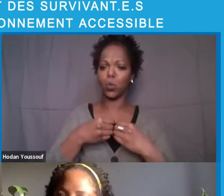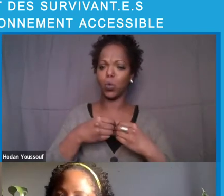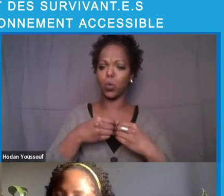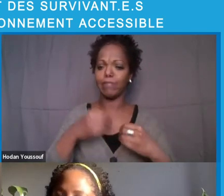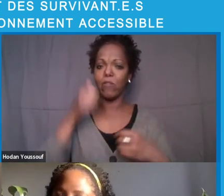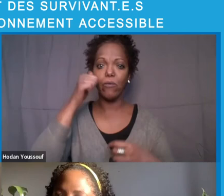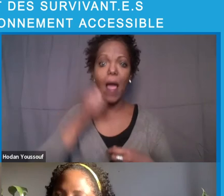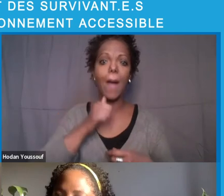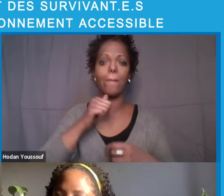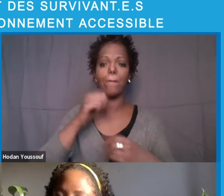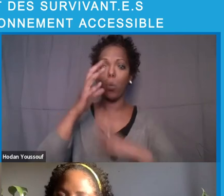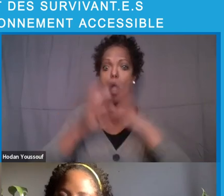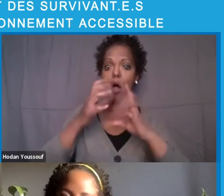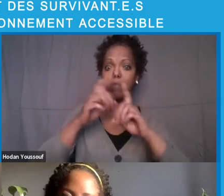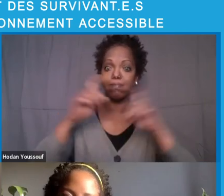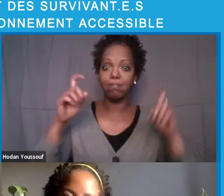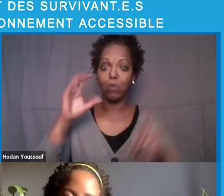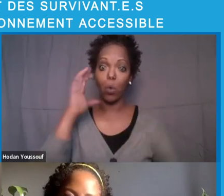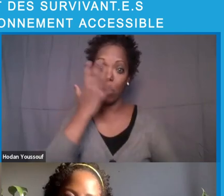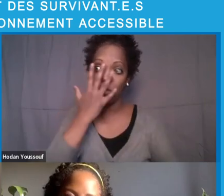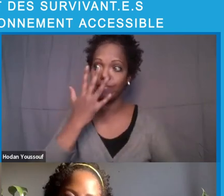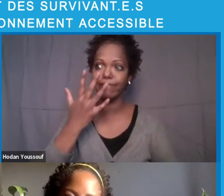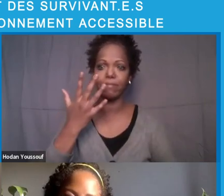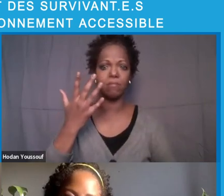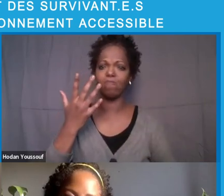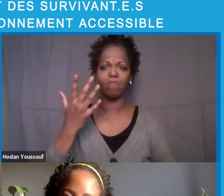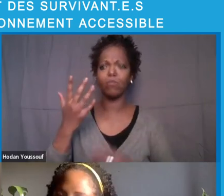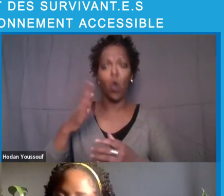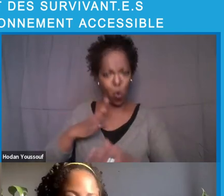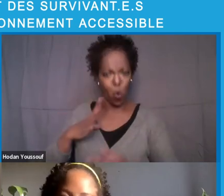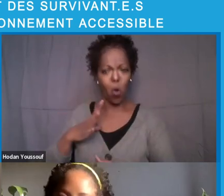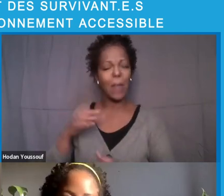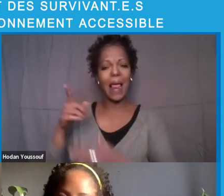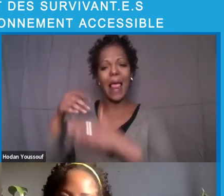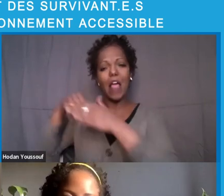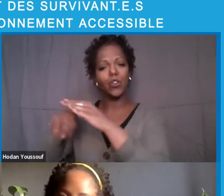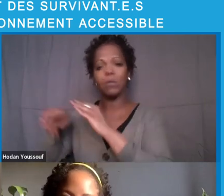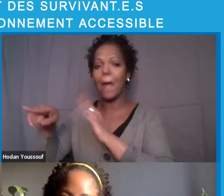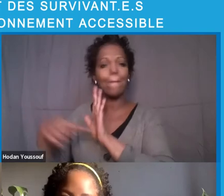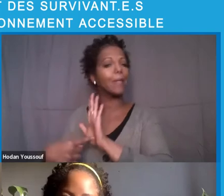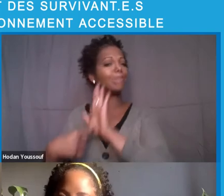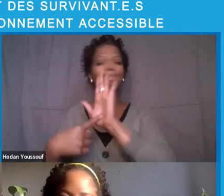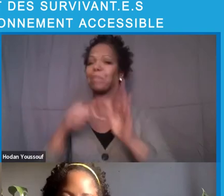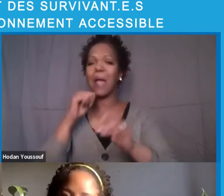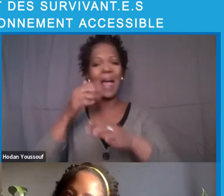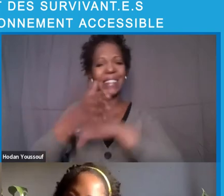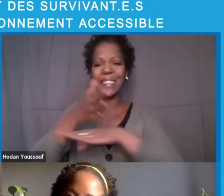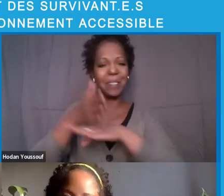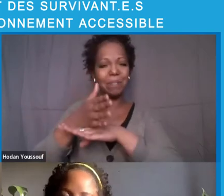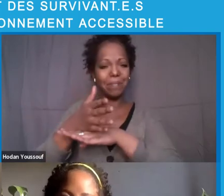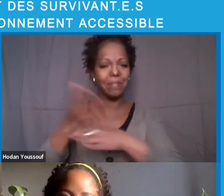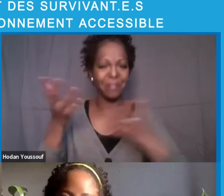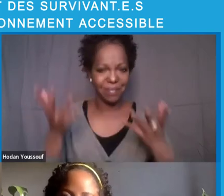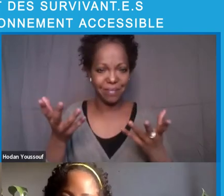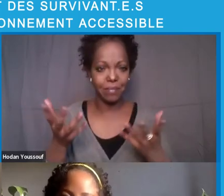au Québec, on n'a pas beaucoup de femmes de couleur. On en a, mais on ne les